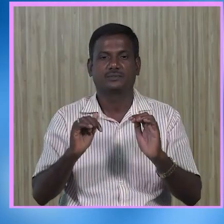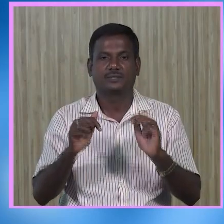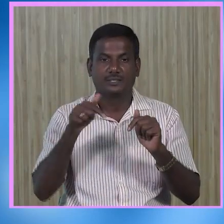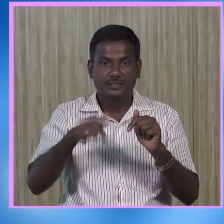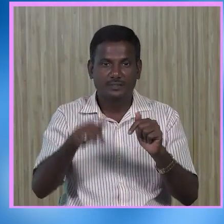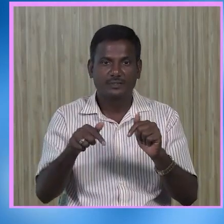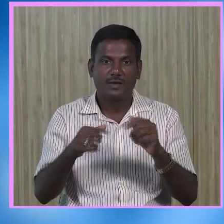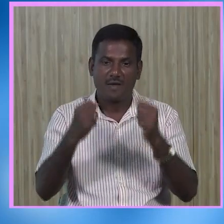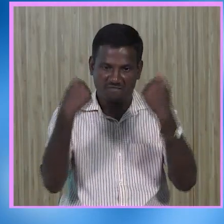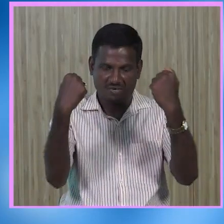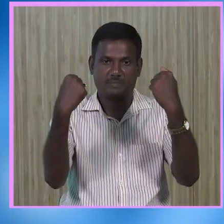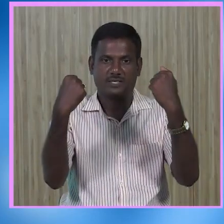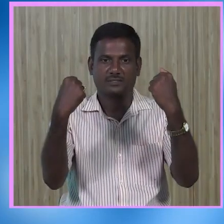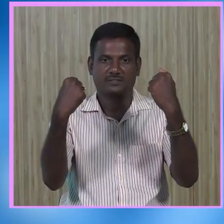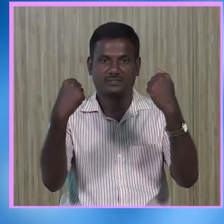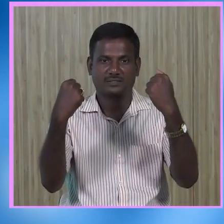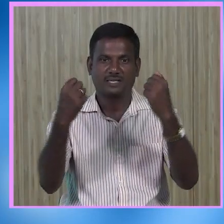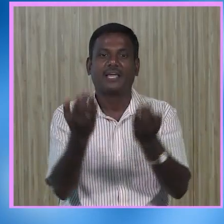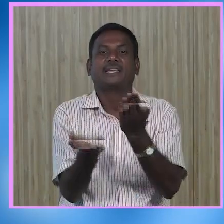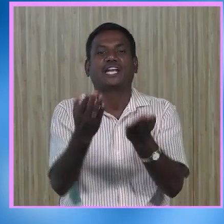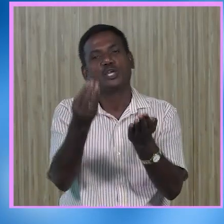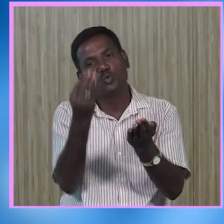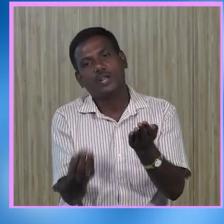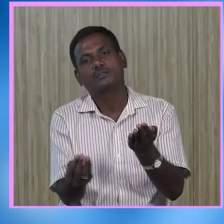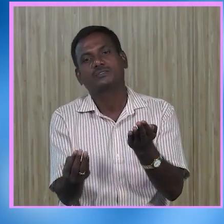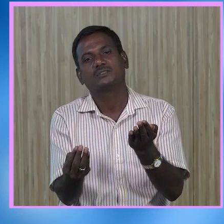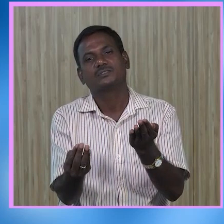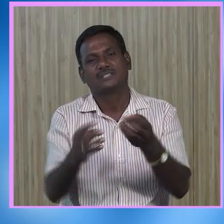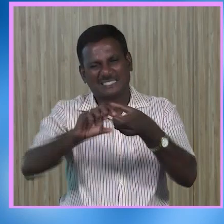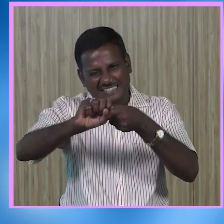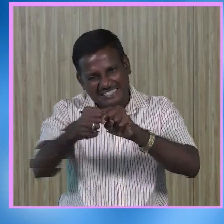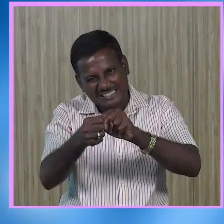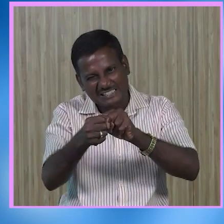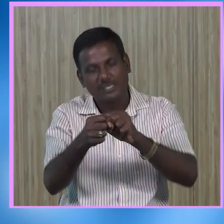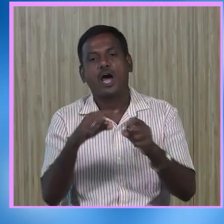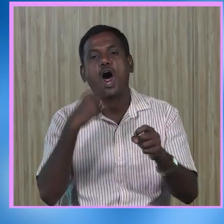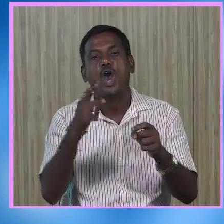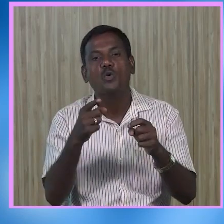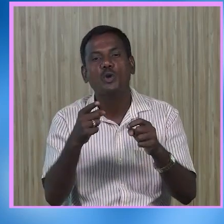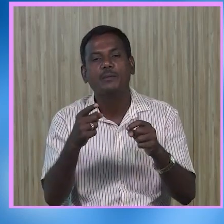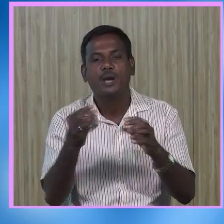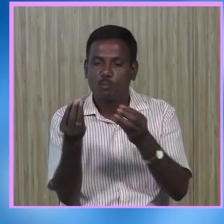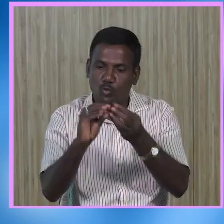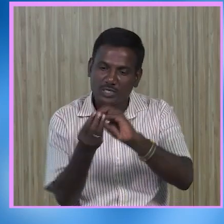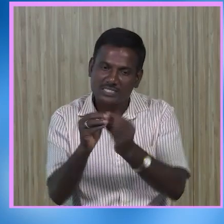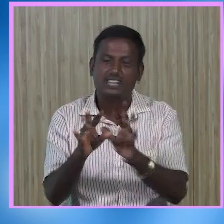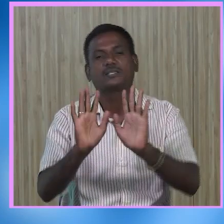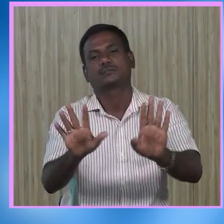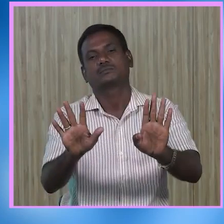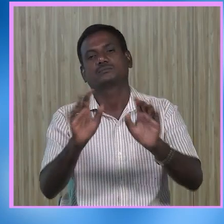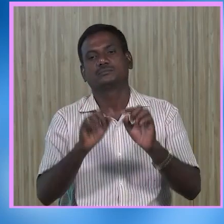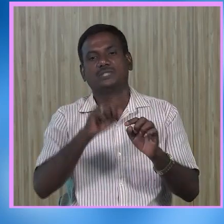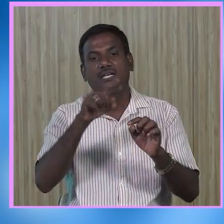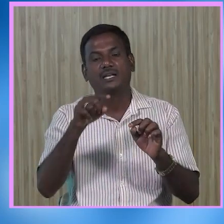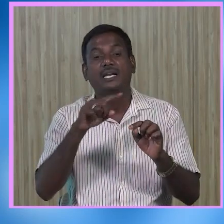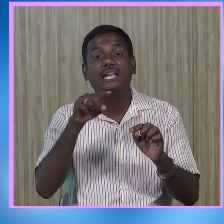இது வலிமையான, எடை குறைந்த டைட்டானியம் அலுமினியம் போன்ற பொருட்களால்